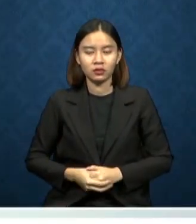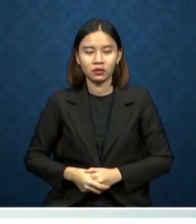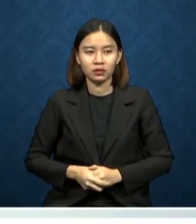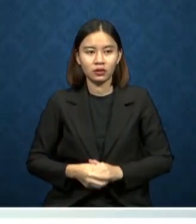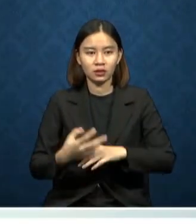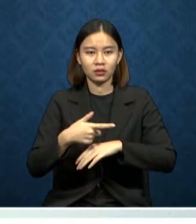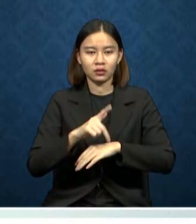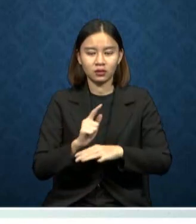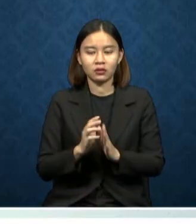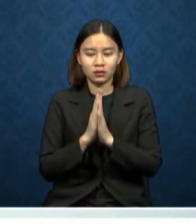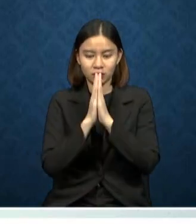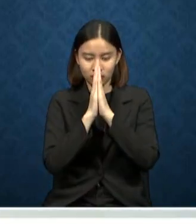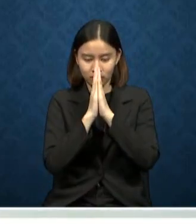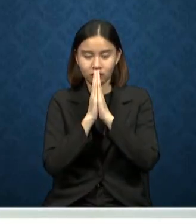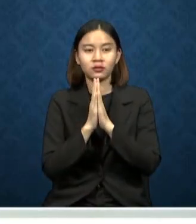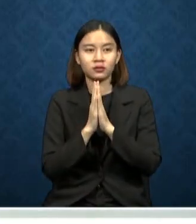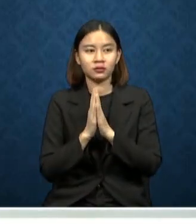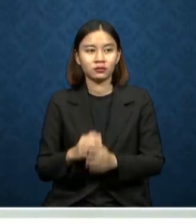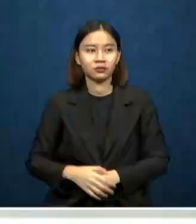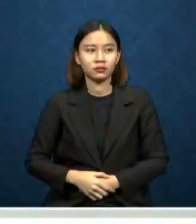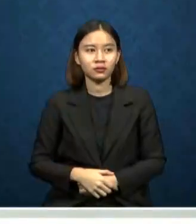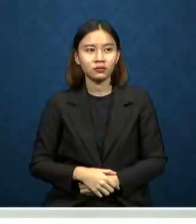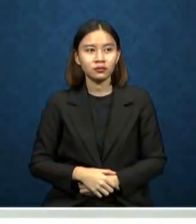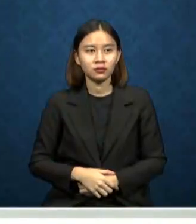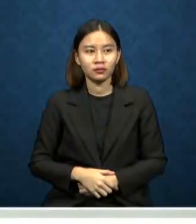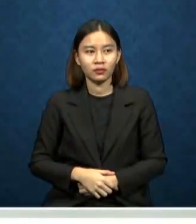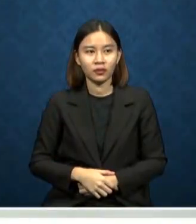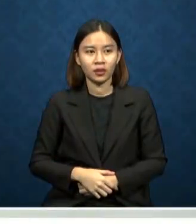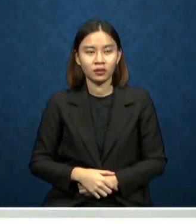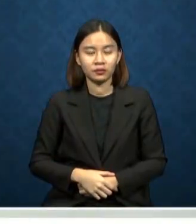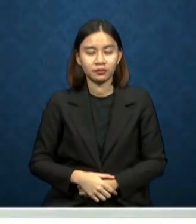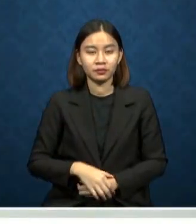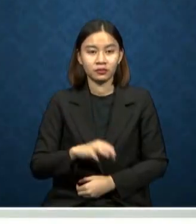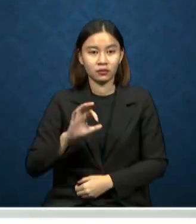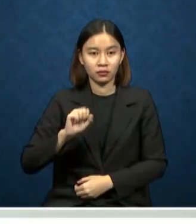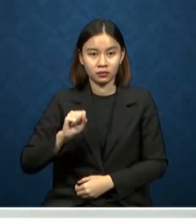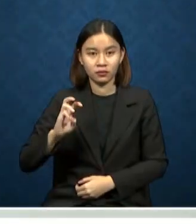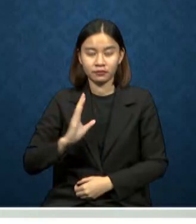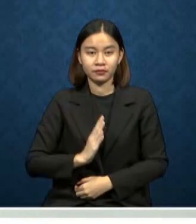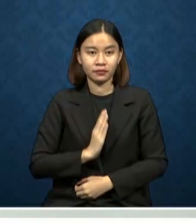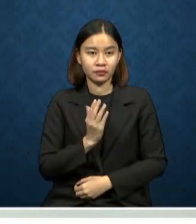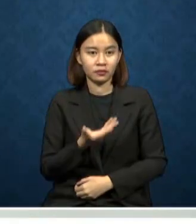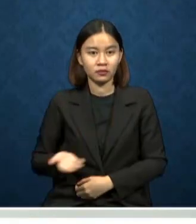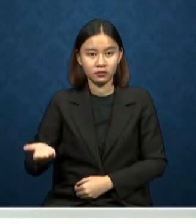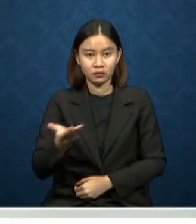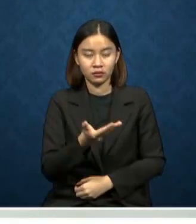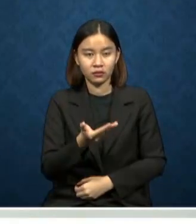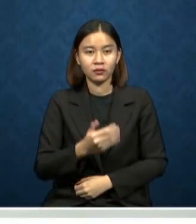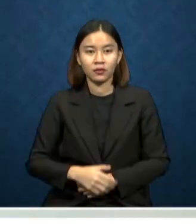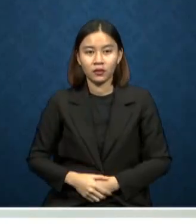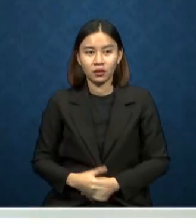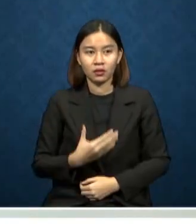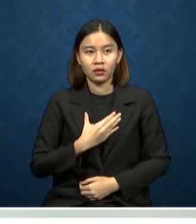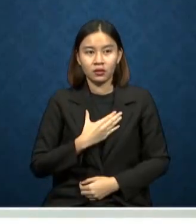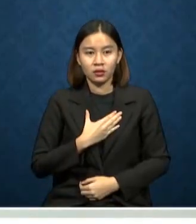กราบเรียนท่านประธานสภาที่เคารพท่านวุฒิสมาชิกผู้ทรงเกียรติทุกท่านนะครับ